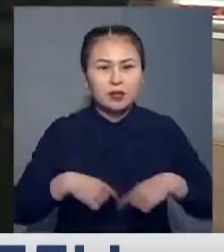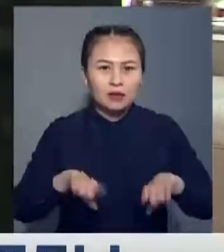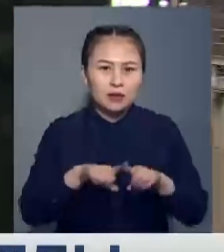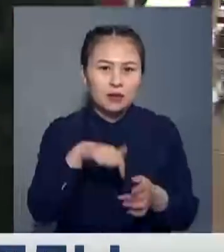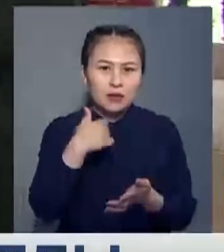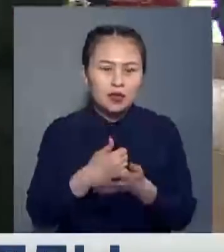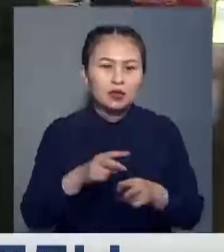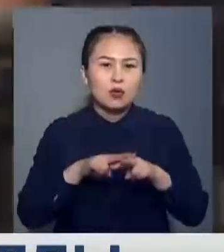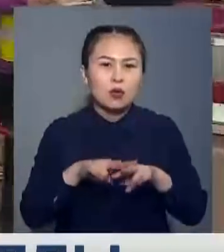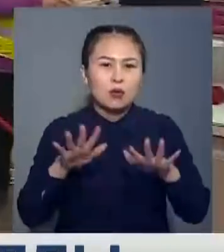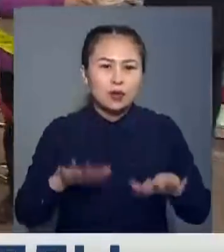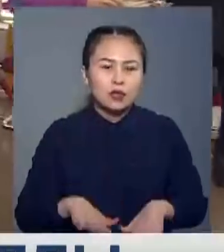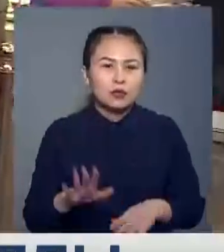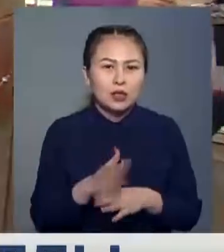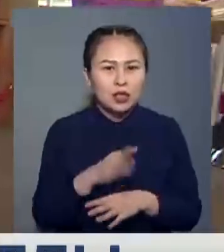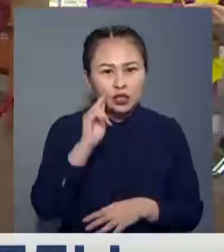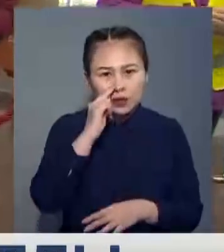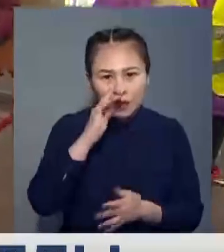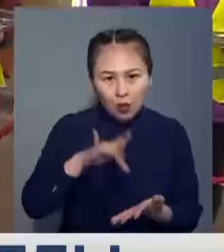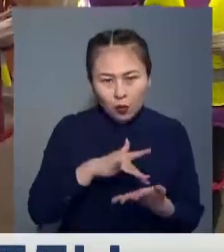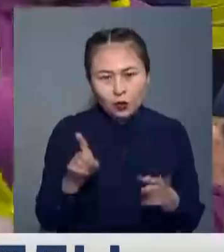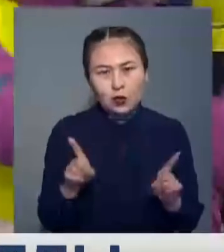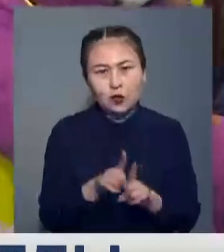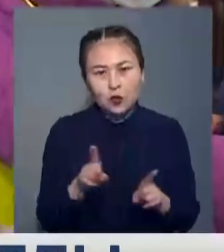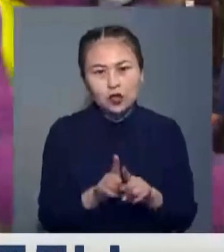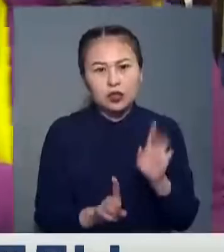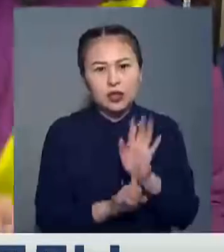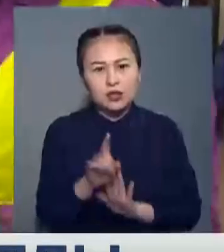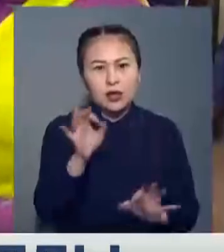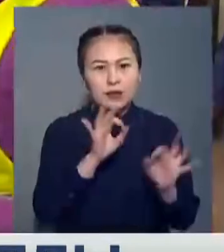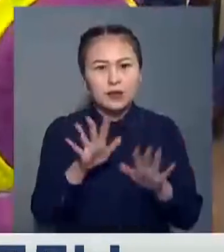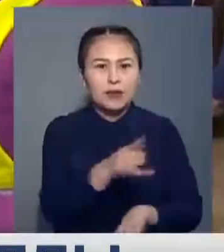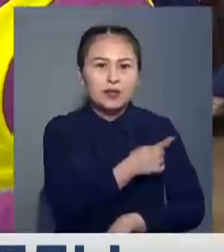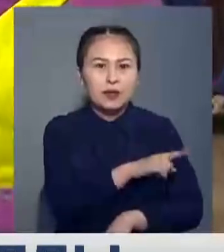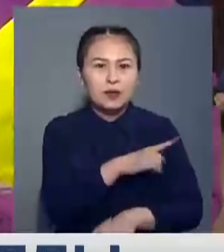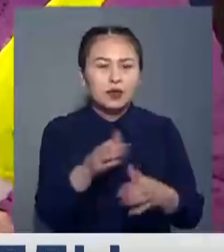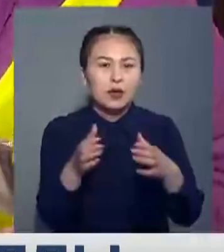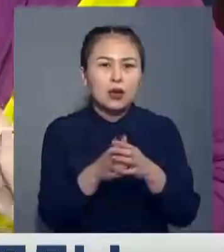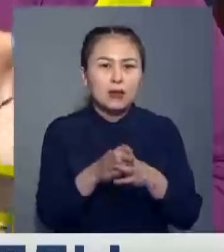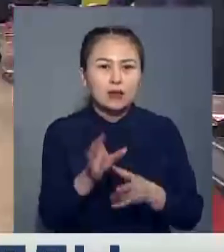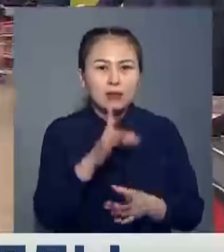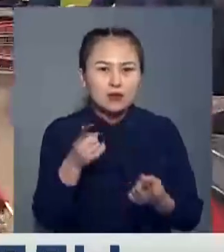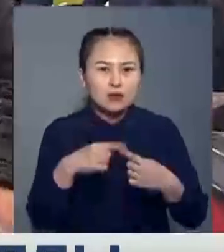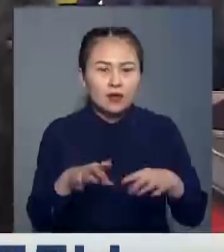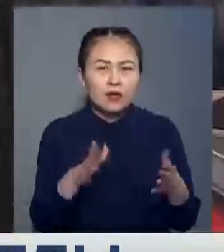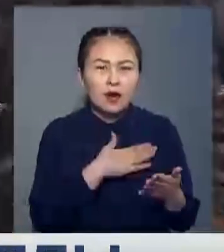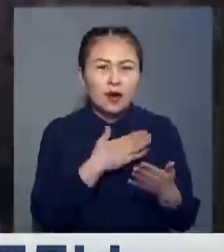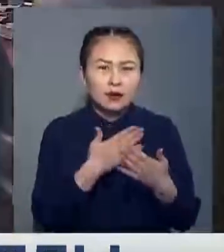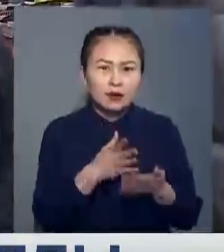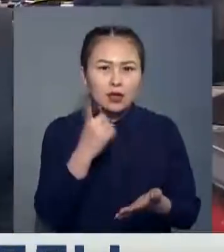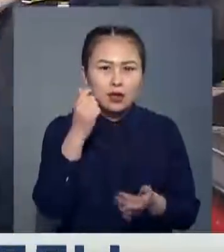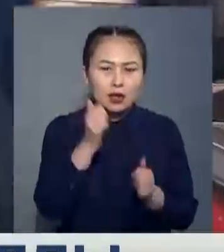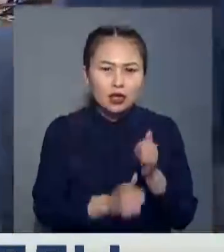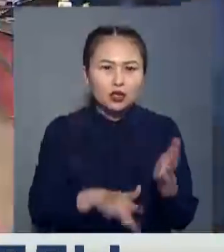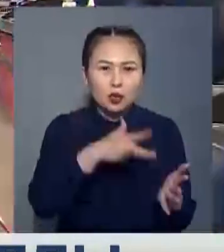шара еліміздің бас шаһарынан бөлек Шымкент қаласында да қолға алынған. Фармацевтикалық компаниясымен бірлесе ұйымдастырылған акция аясында